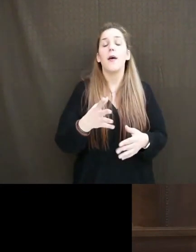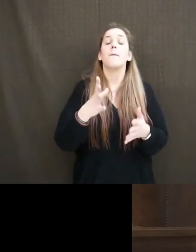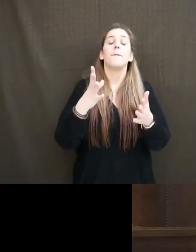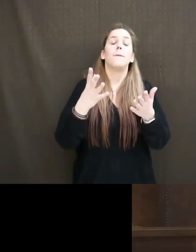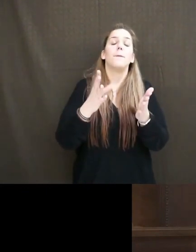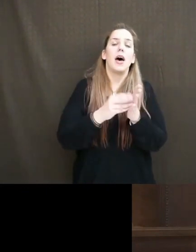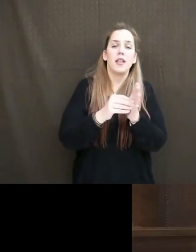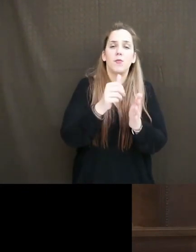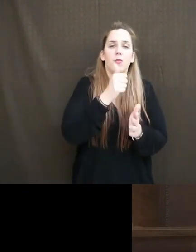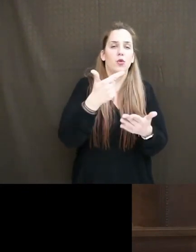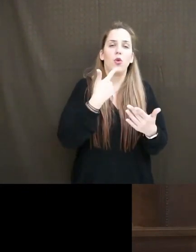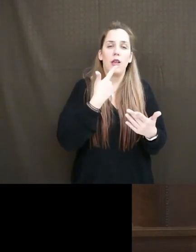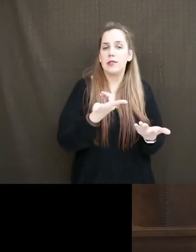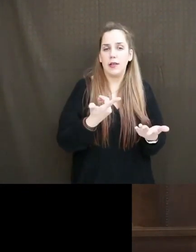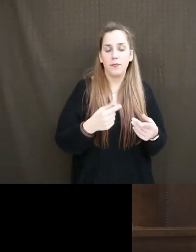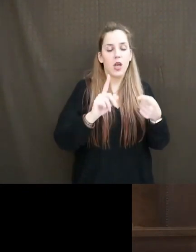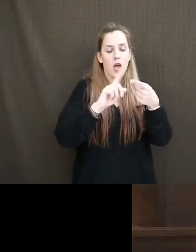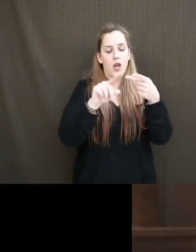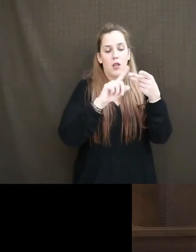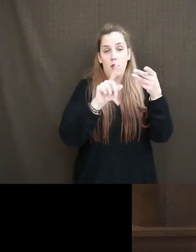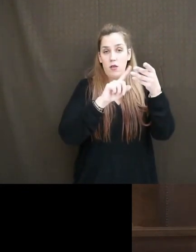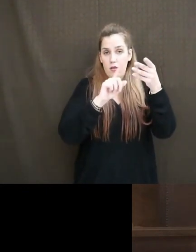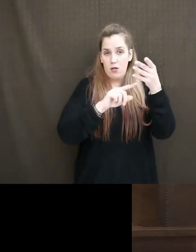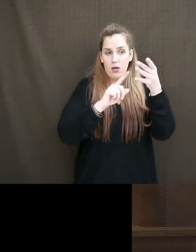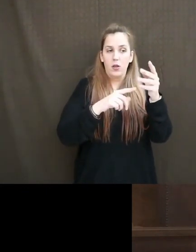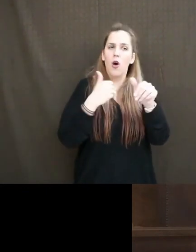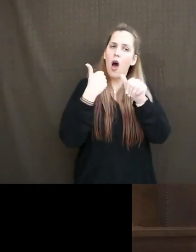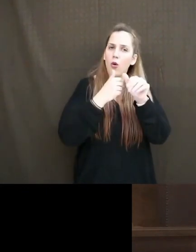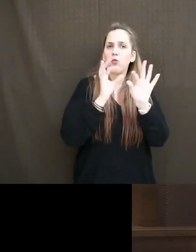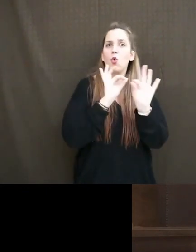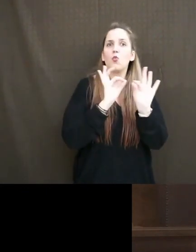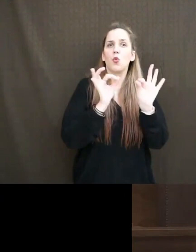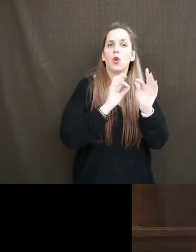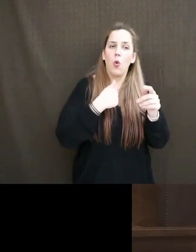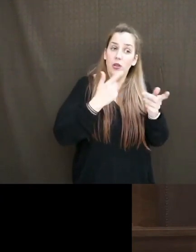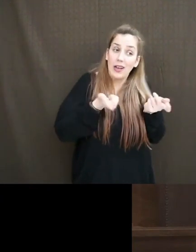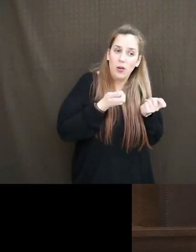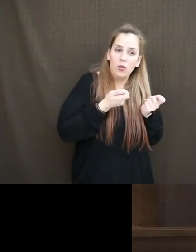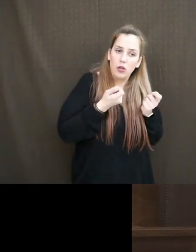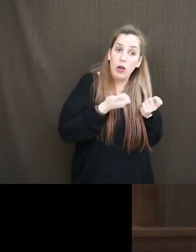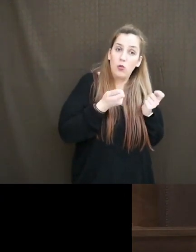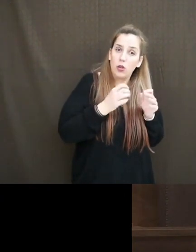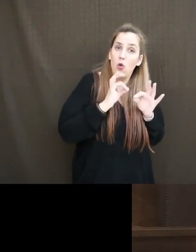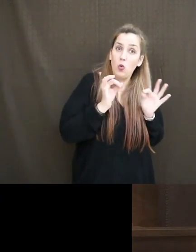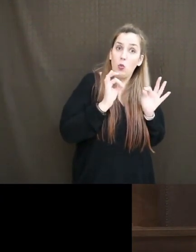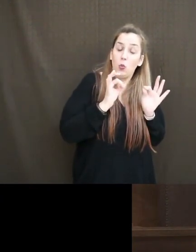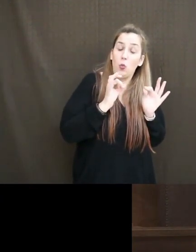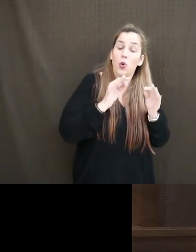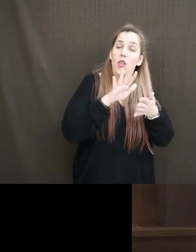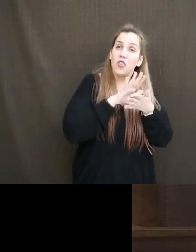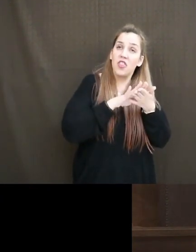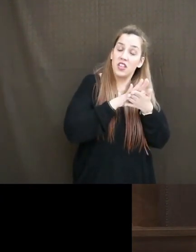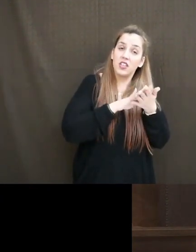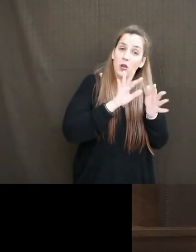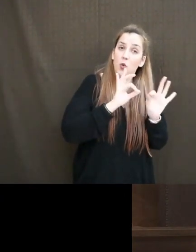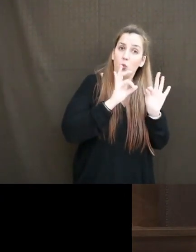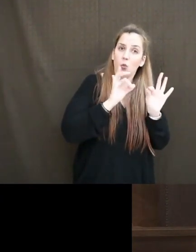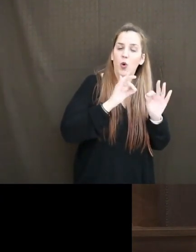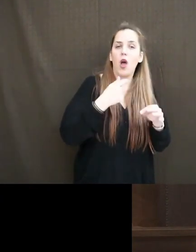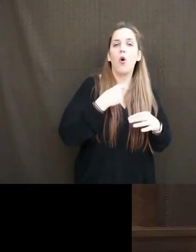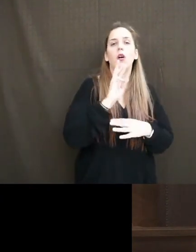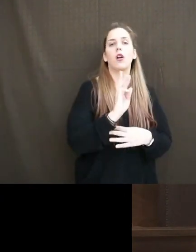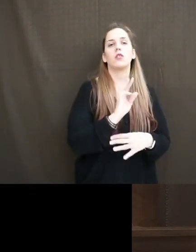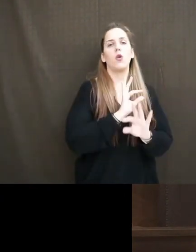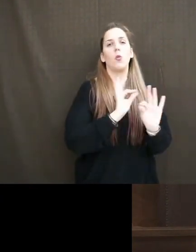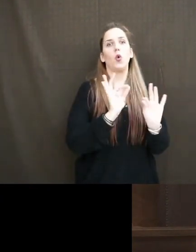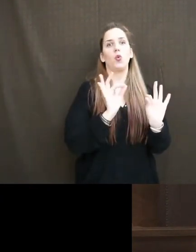σκάλα. Και τι λάθος μπορεί να κάνουμε εμείς οι διαμαρτυρόμενοι? Να πούμε ότι στην αρχή το πρώτο σκαλί